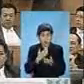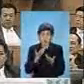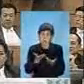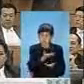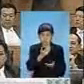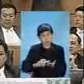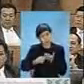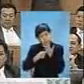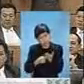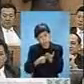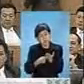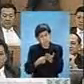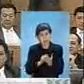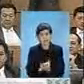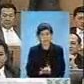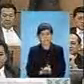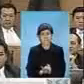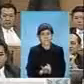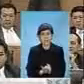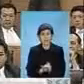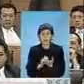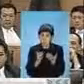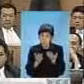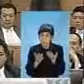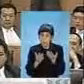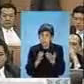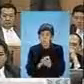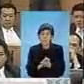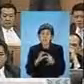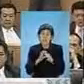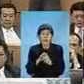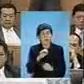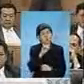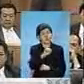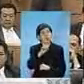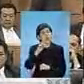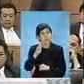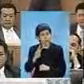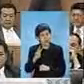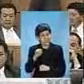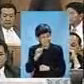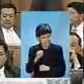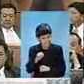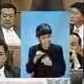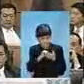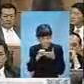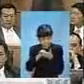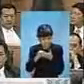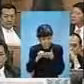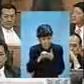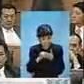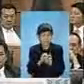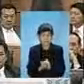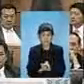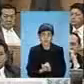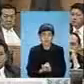มาชิกเสนอร่างเข้ามาไว้ก็คือที่มาของสมาชิกวุฒิสภาประเด็นนี้ถ้าแก้มากกว่า1มาตรา